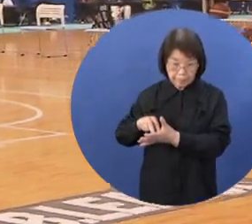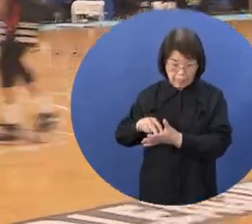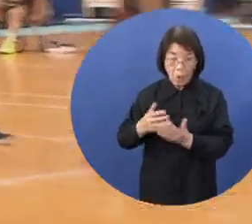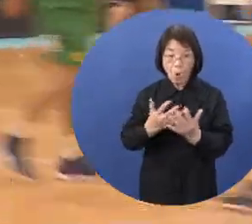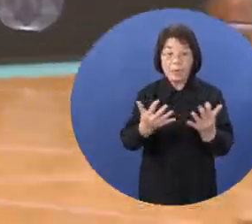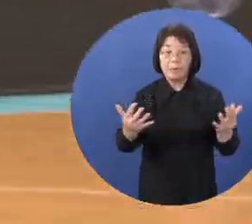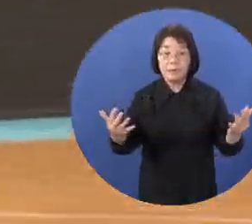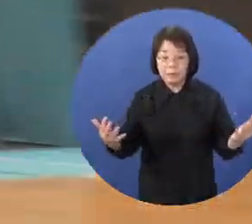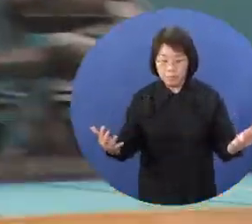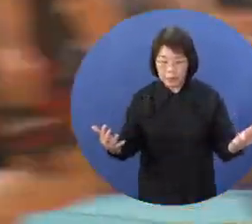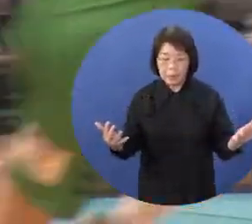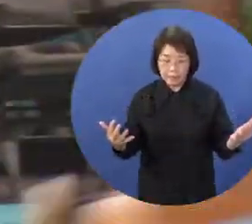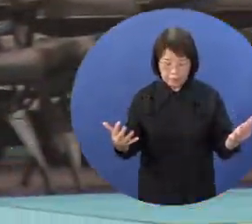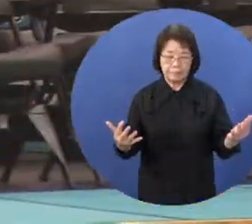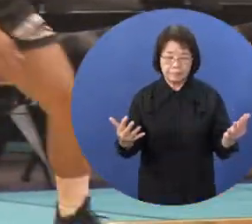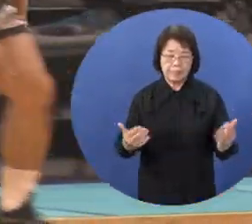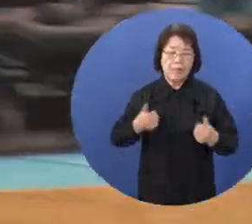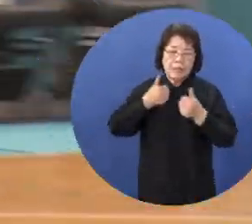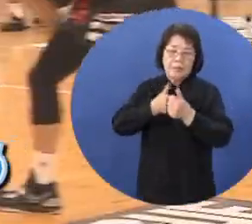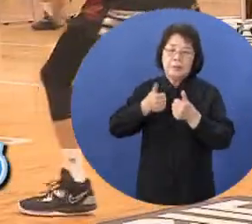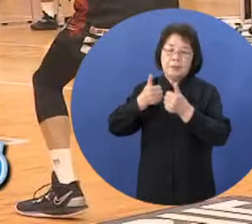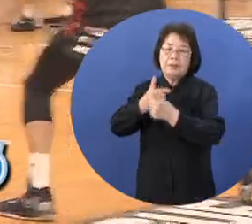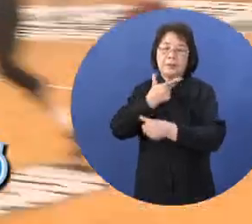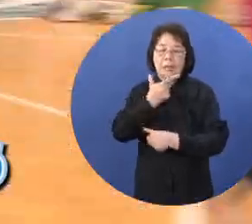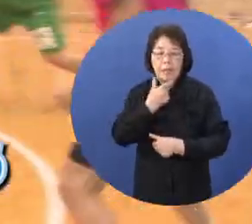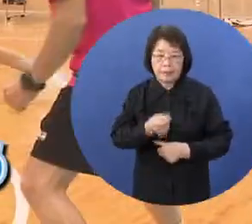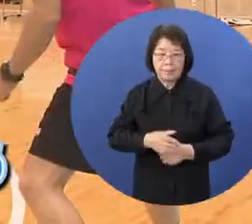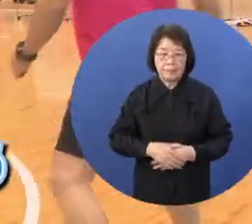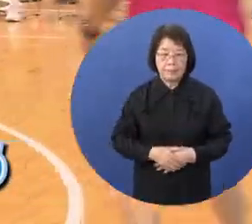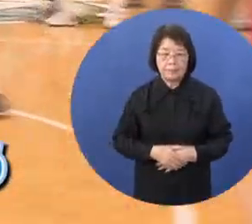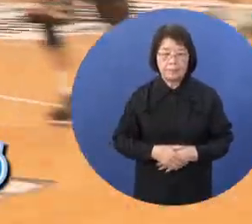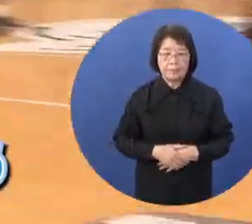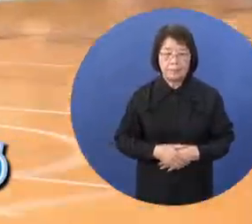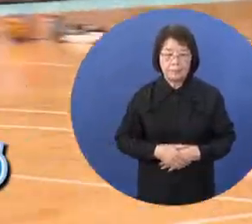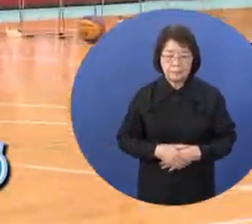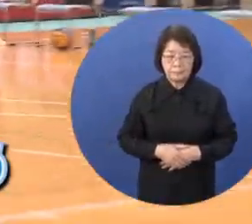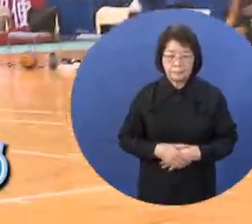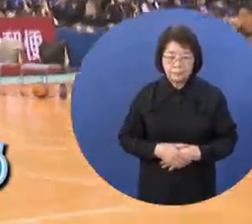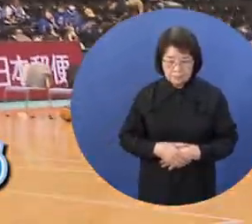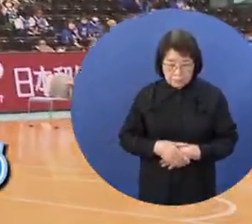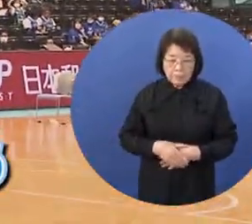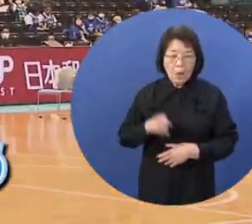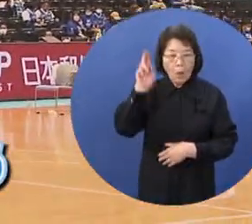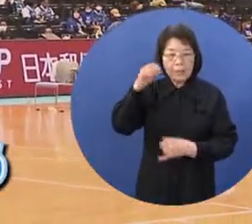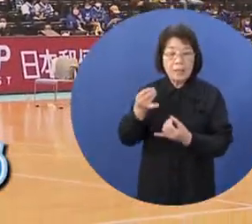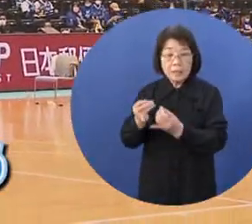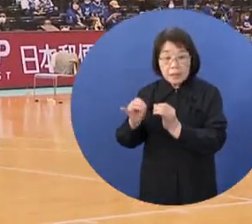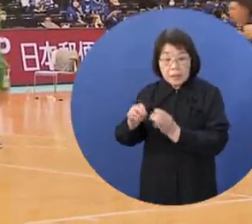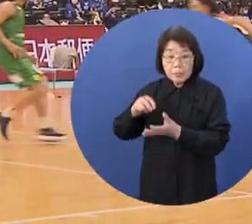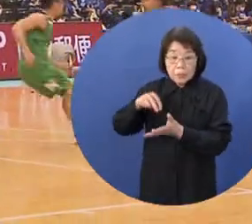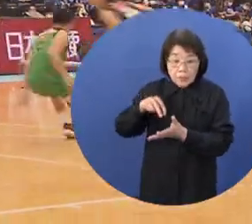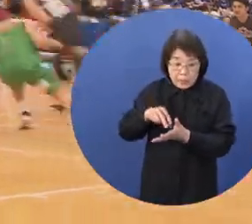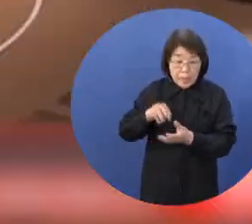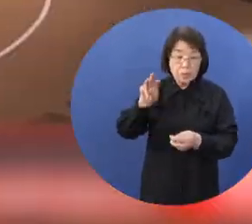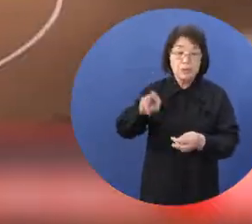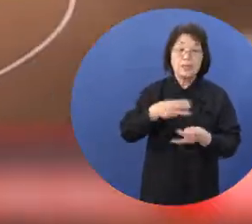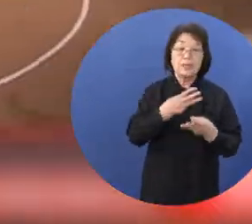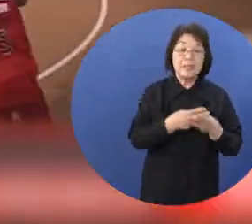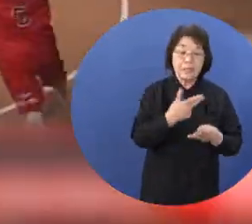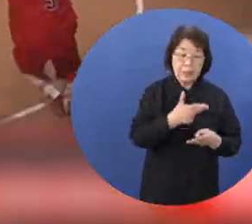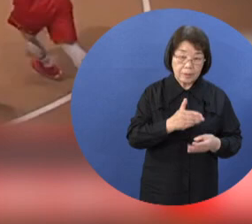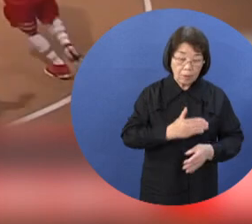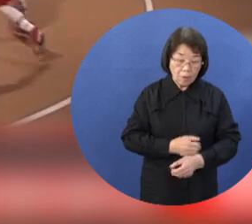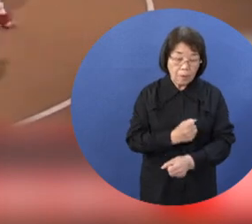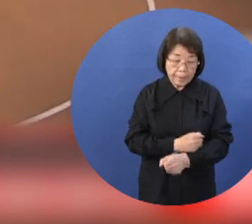の前でプレーをしたいと思いますし、大阪ダイムでプレーすることで吹田市への恩返しにもなると思ってるし、一旦大阪